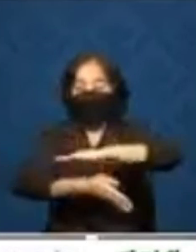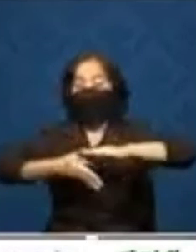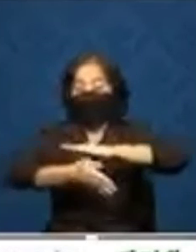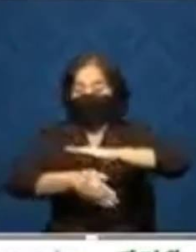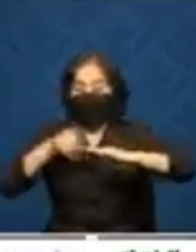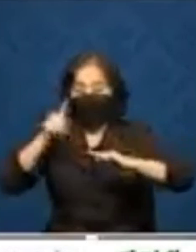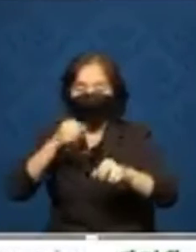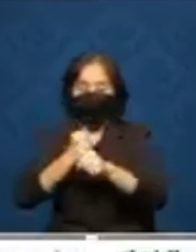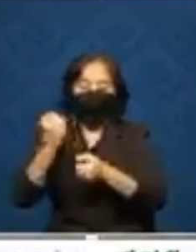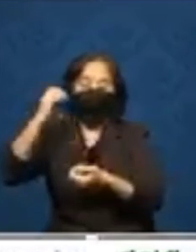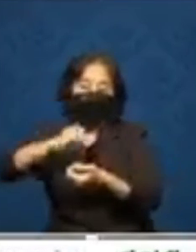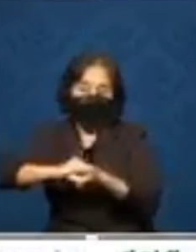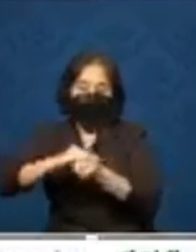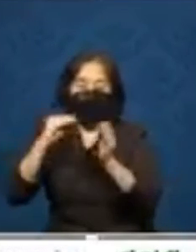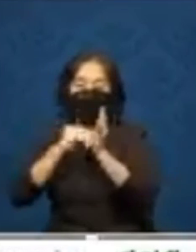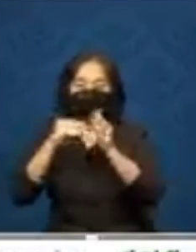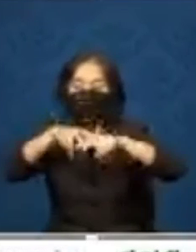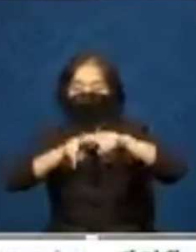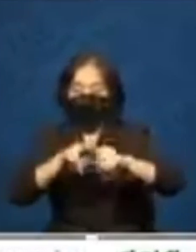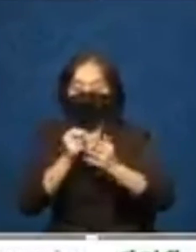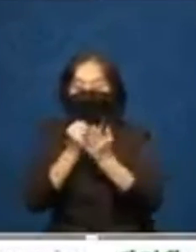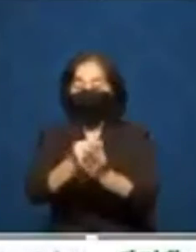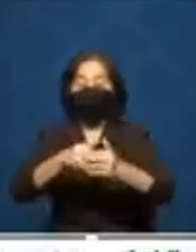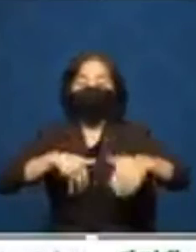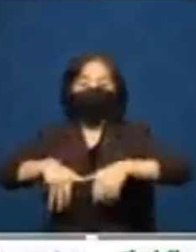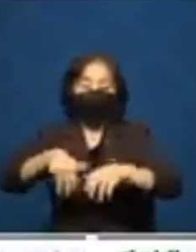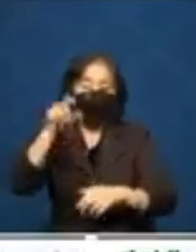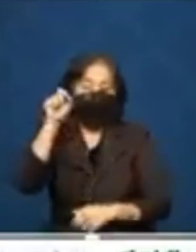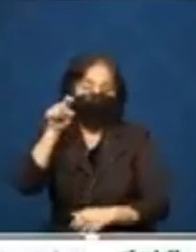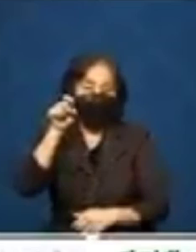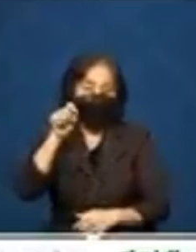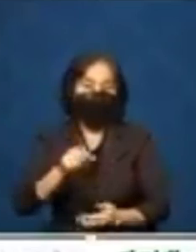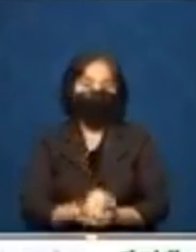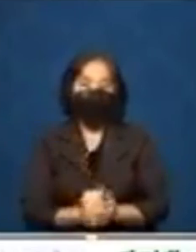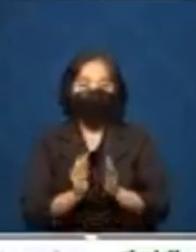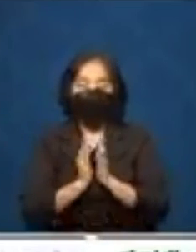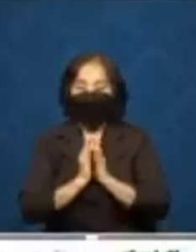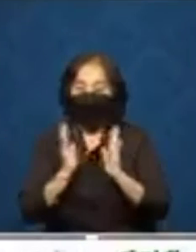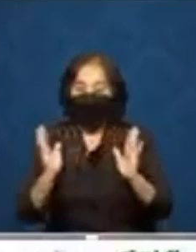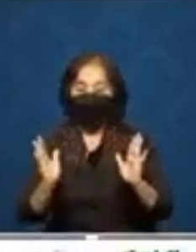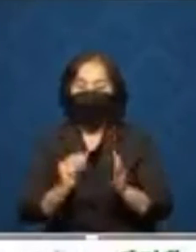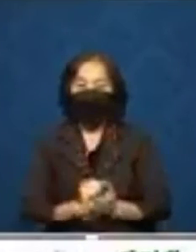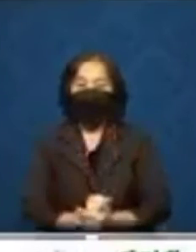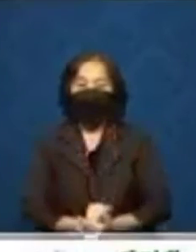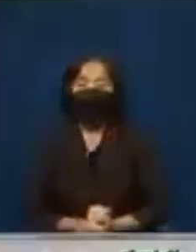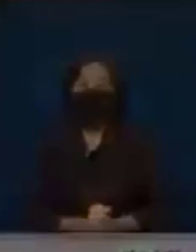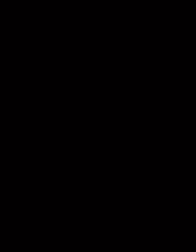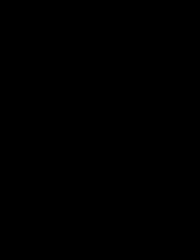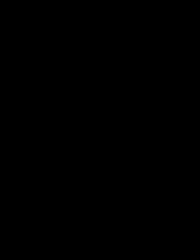งานร่วมกับกรุงเทพมหานครเข้าช่วยเหลือพี่น้องประชาชนอย่างเร่งด่วนค่ะขอบคุณท่านประธานค่ะ